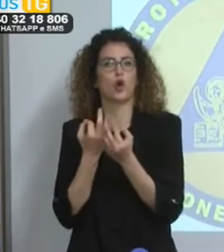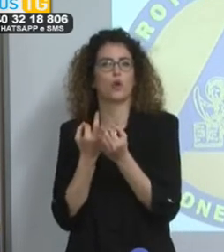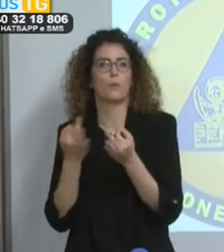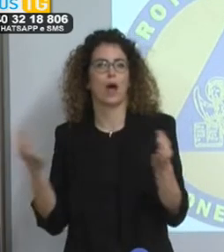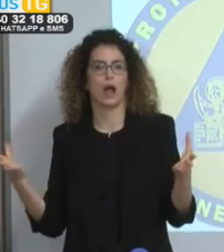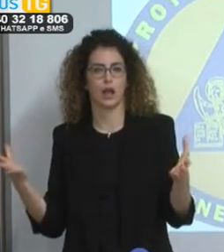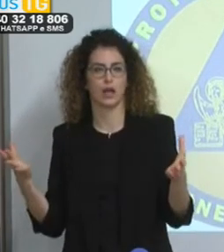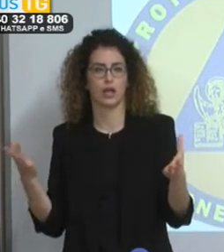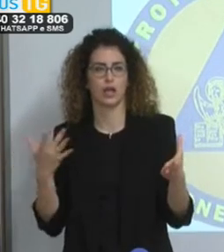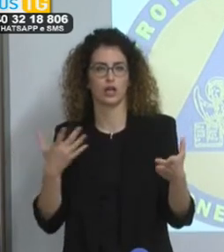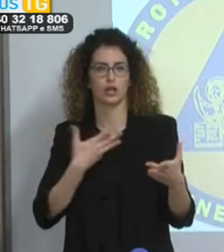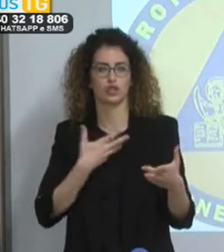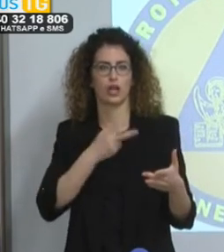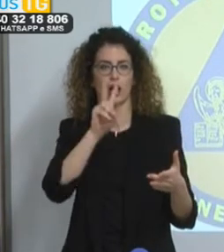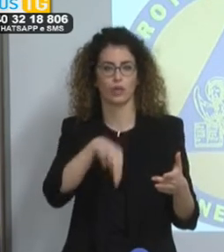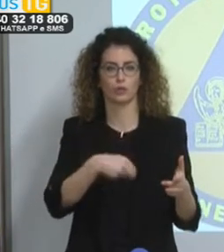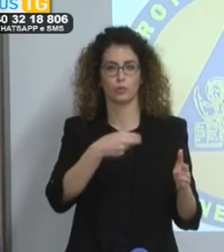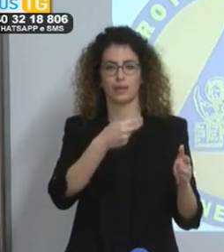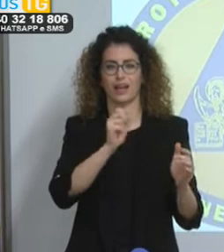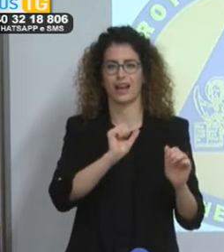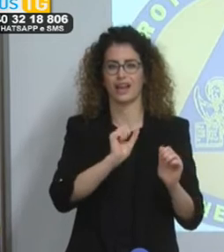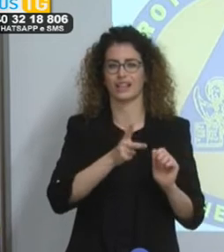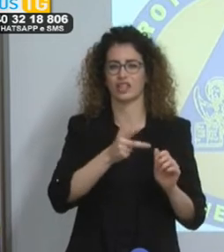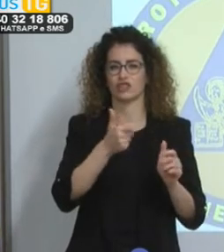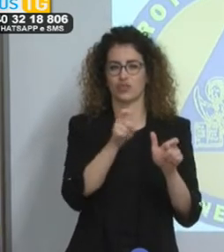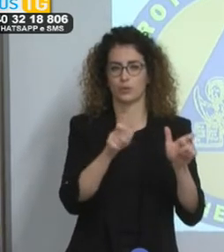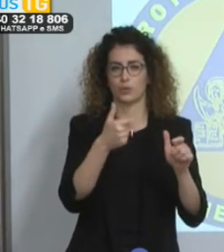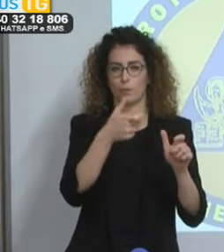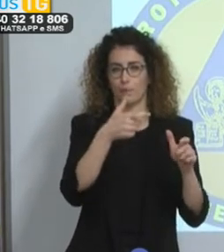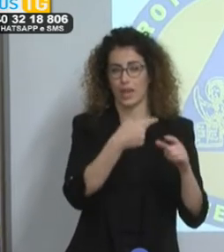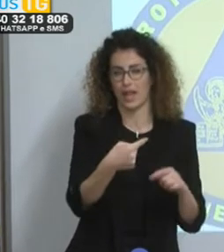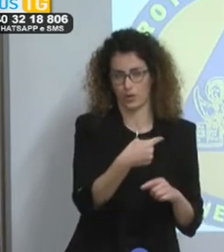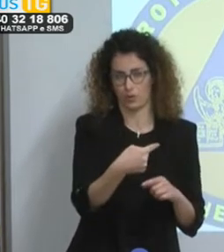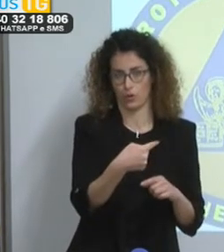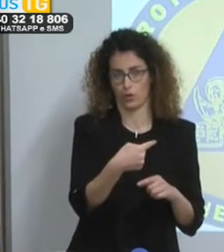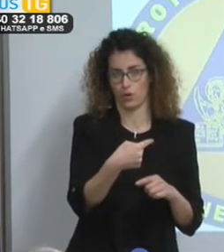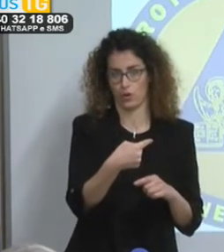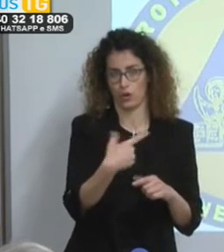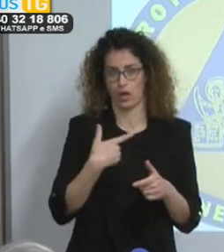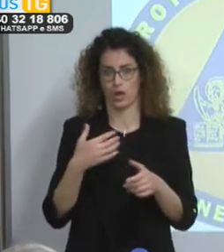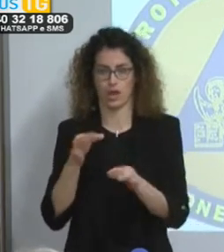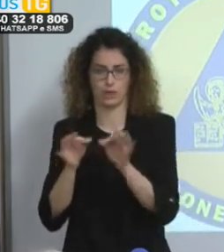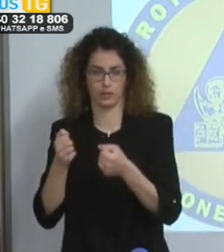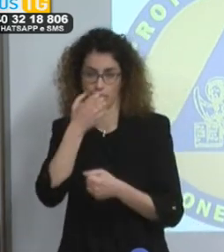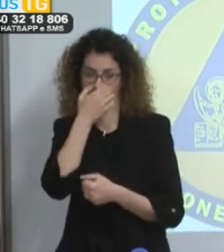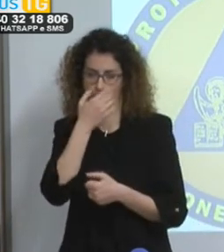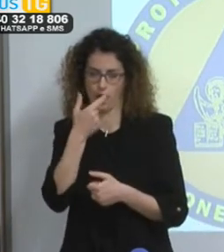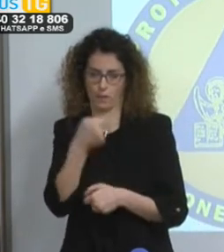persone in meno e non avremmo 276 persone in terapia intensiva, perché Freud diceva